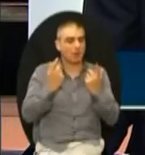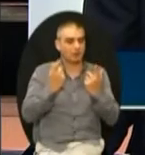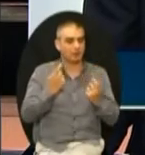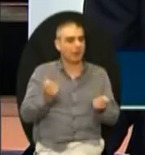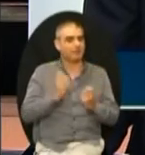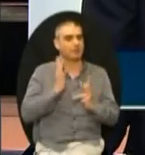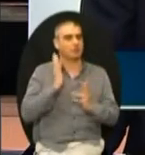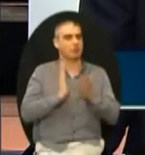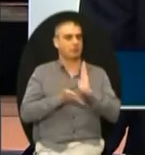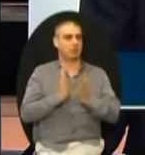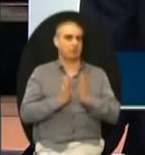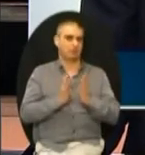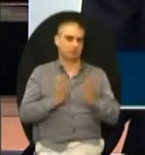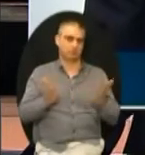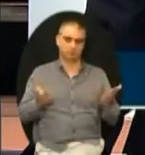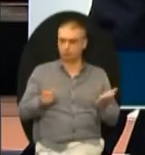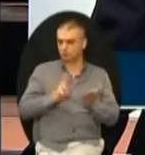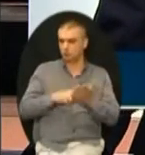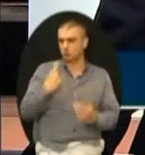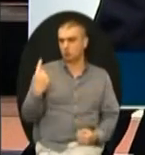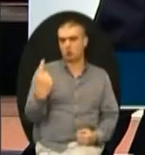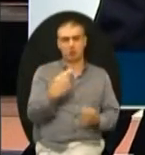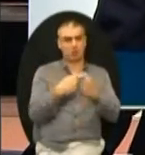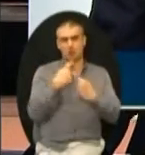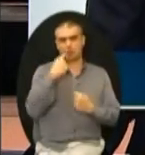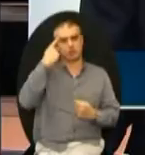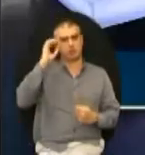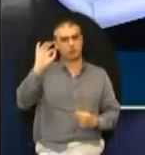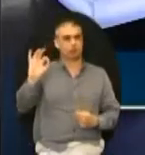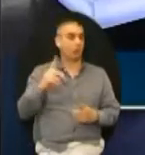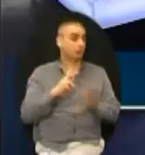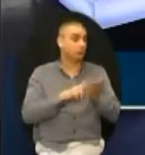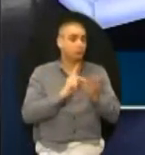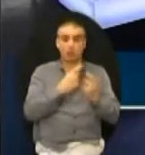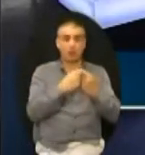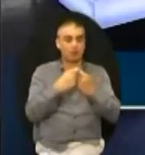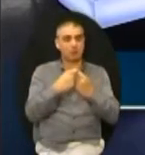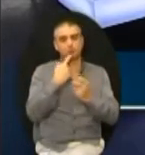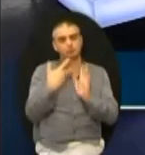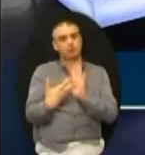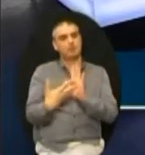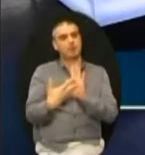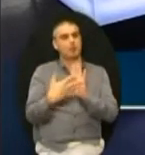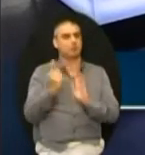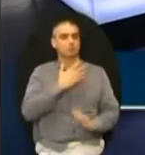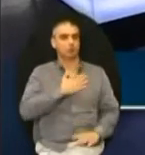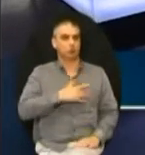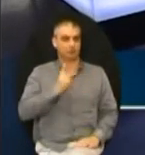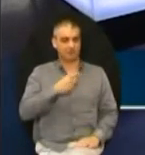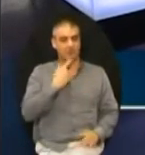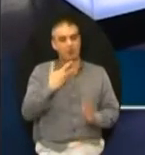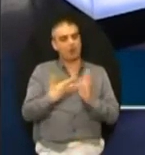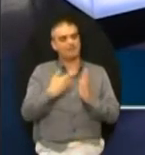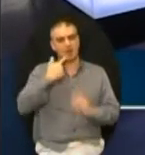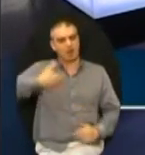מאוד מאוד אלים. עכשיו, זכותו של כל ארגון להביע את דעותיו. זכותו של כל ארגון לבקר את מי שהוא רוצה. אפילו לבקר